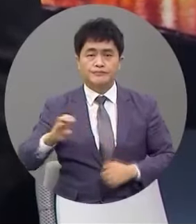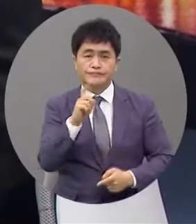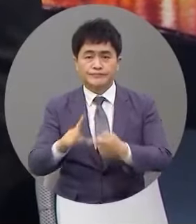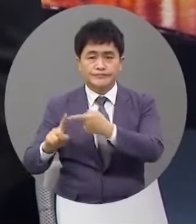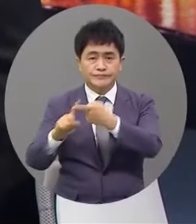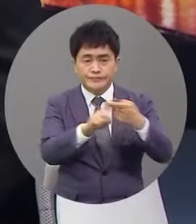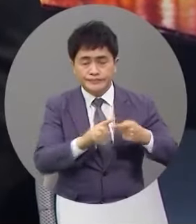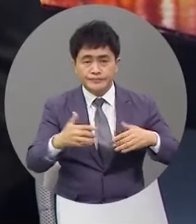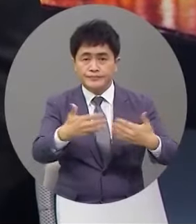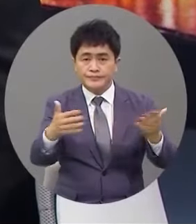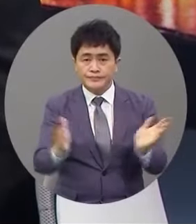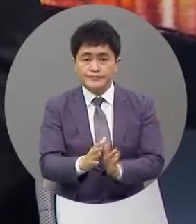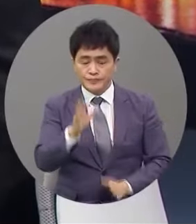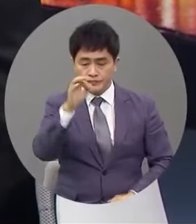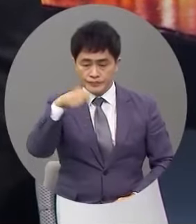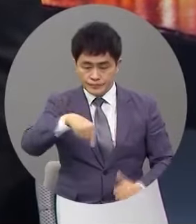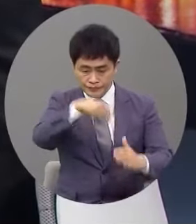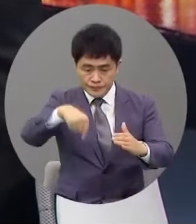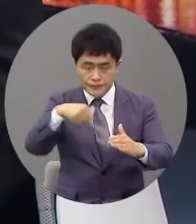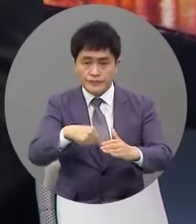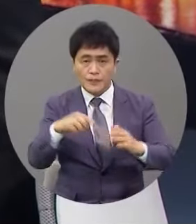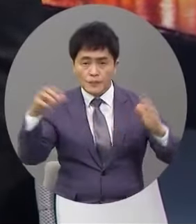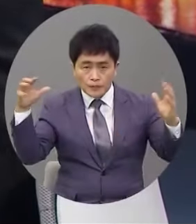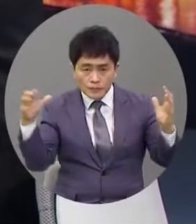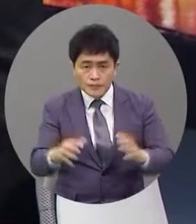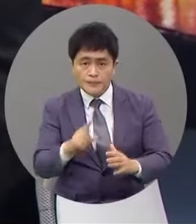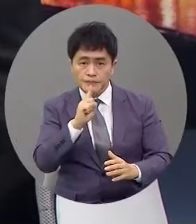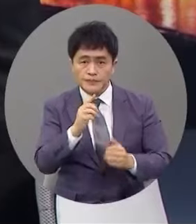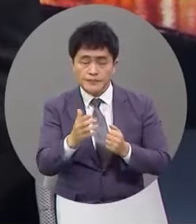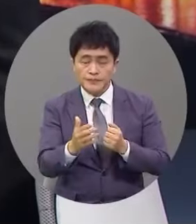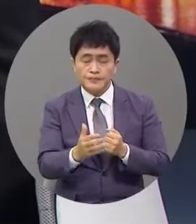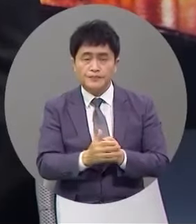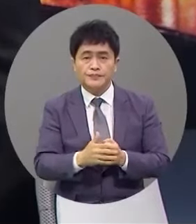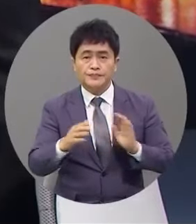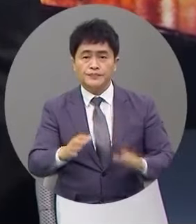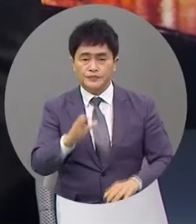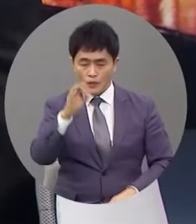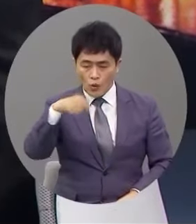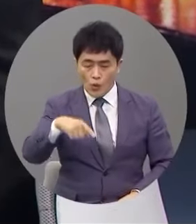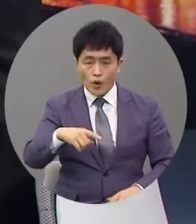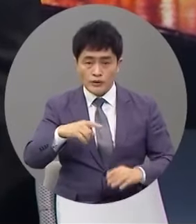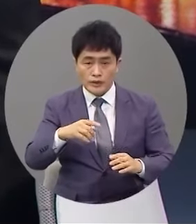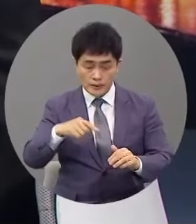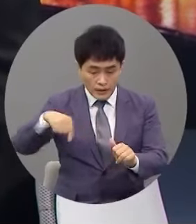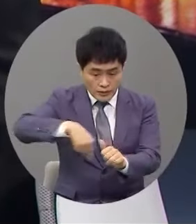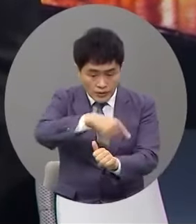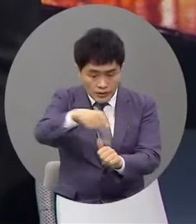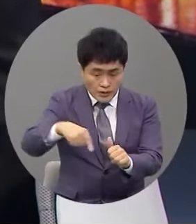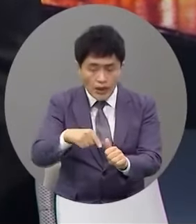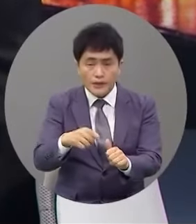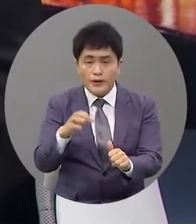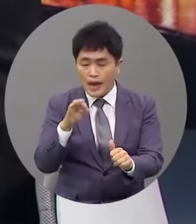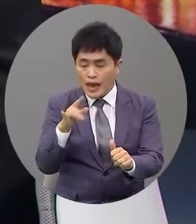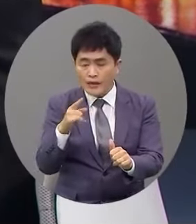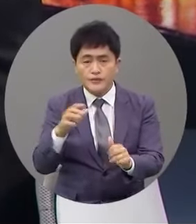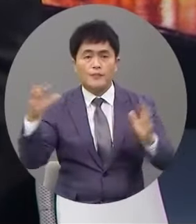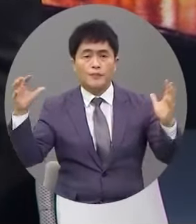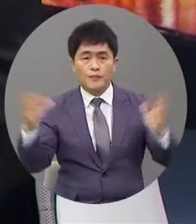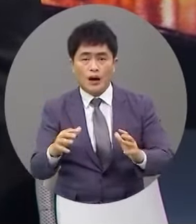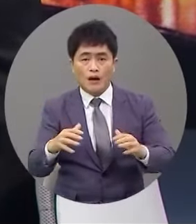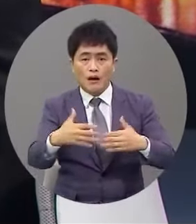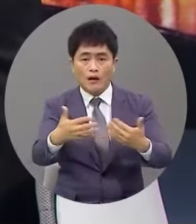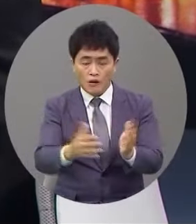논란 끝에 원전을 그린 택소노미에 포함시키기로 했습니다. 네. 그러니까 원자력도 친환경 에너지에 포함시키겠다 이런 건데